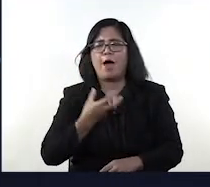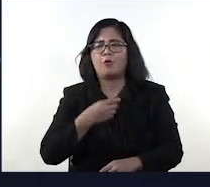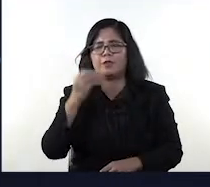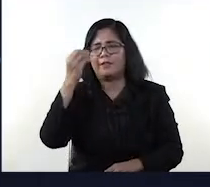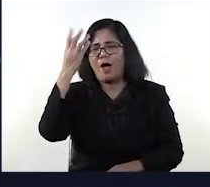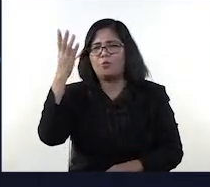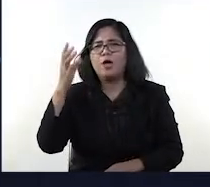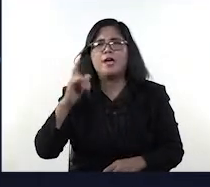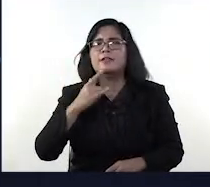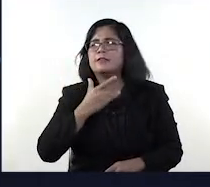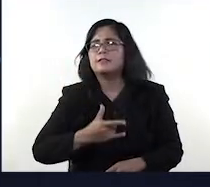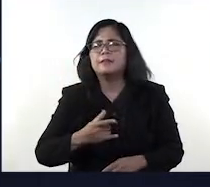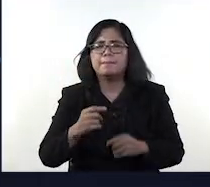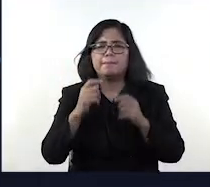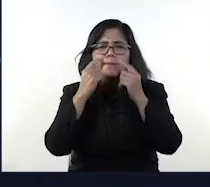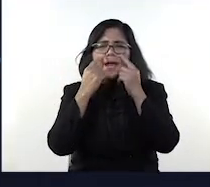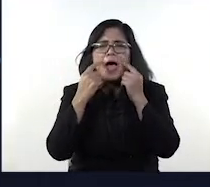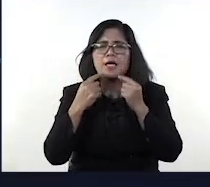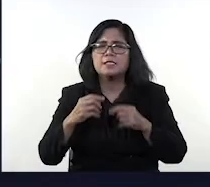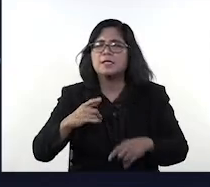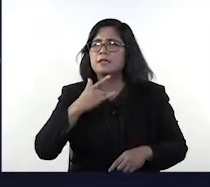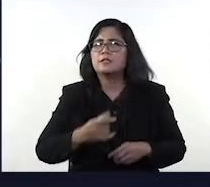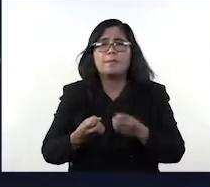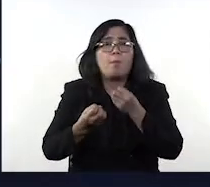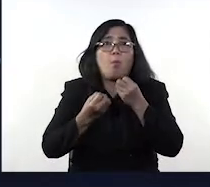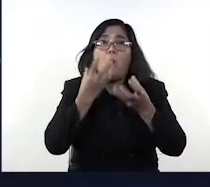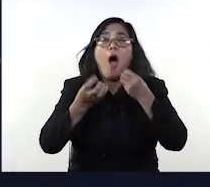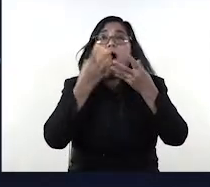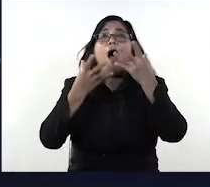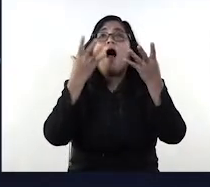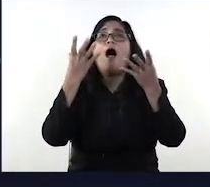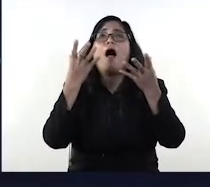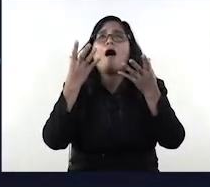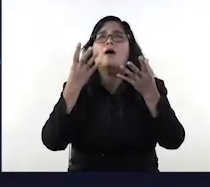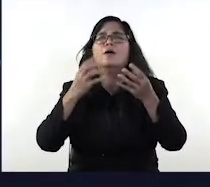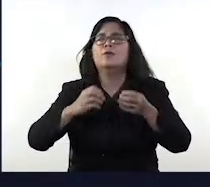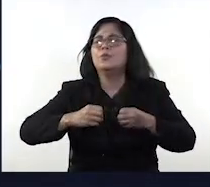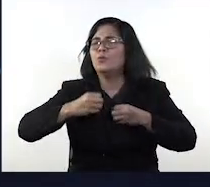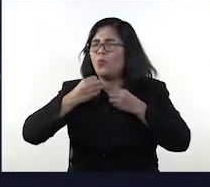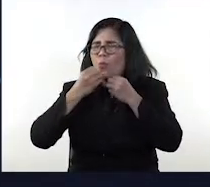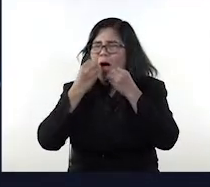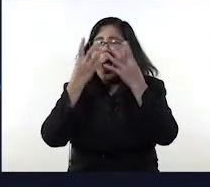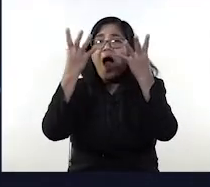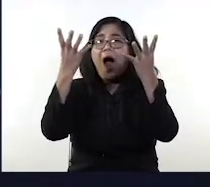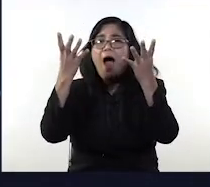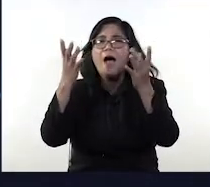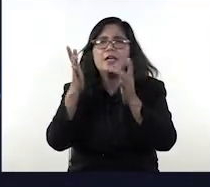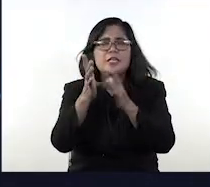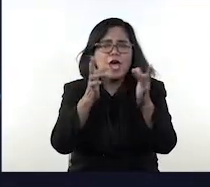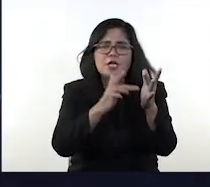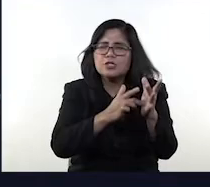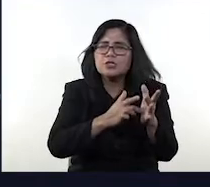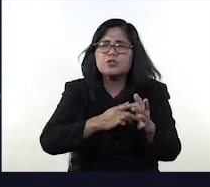ini dia tetap goreng tapi dia tetap sore ini dia berteriak lebih keras lagi tidur lo udah beda